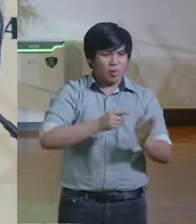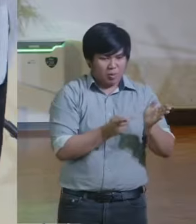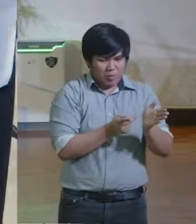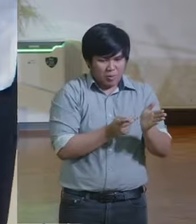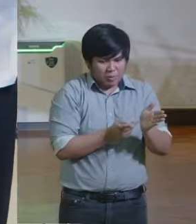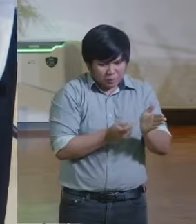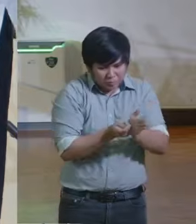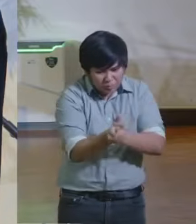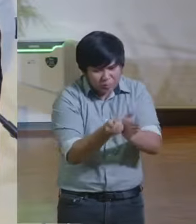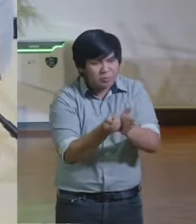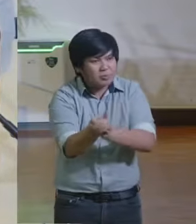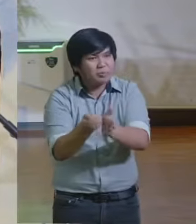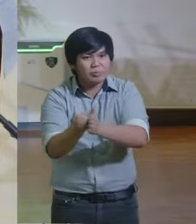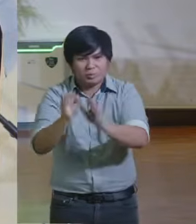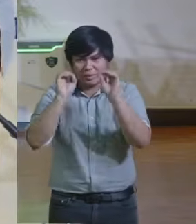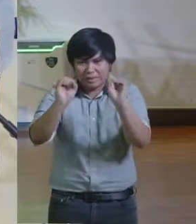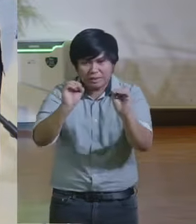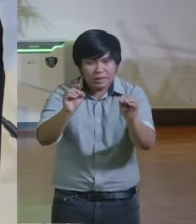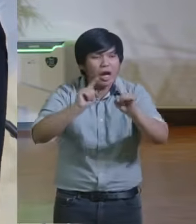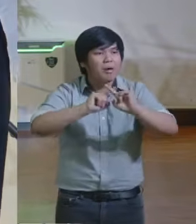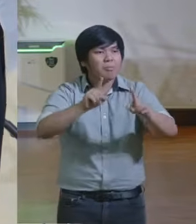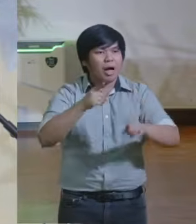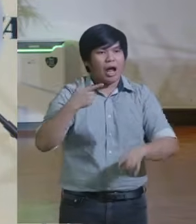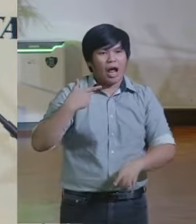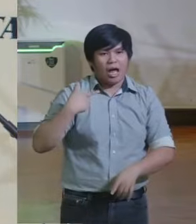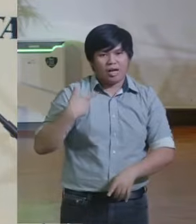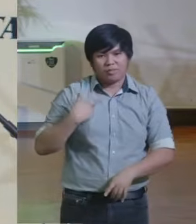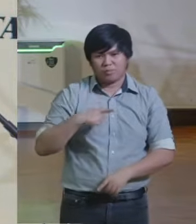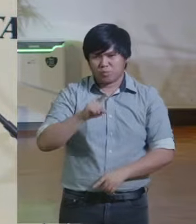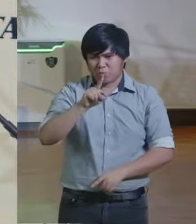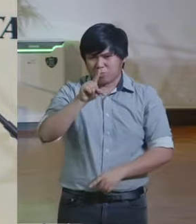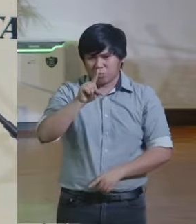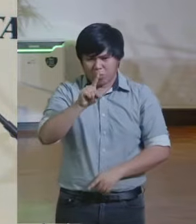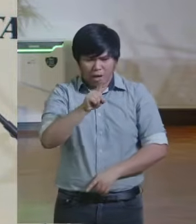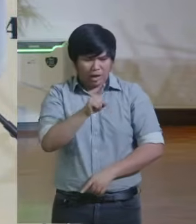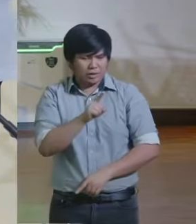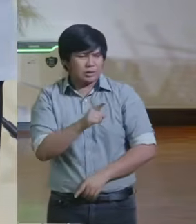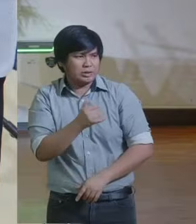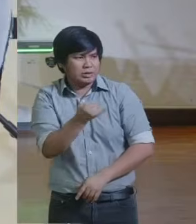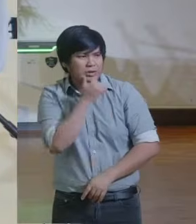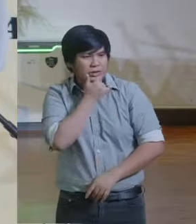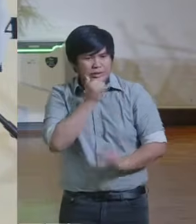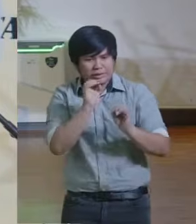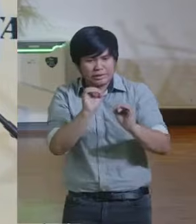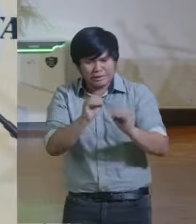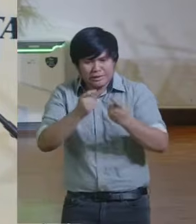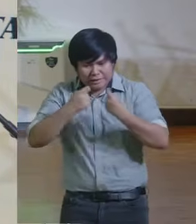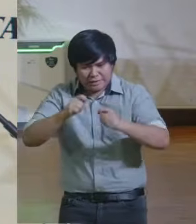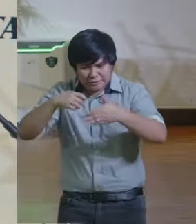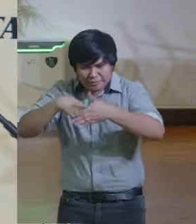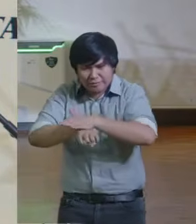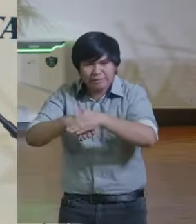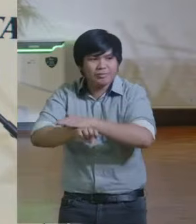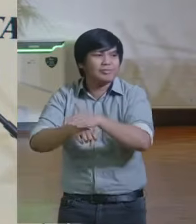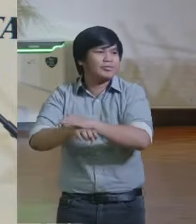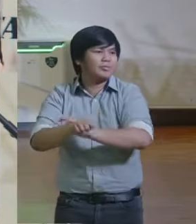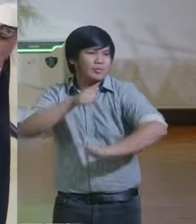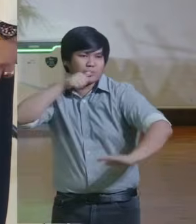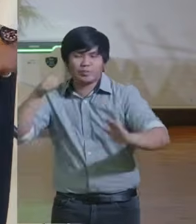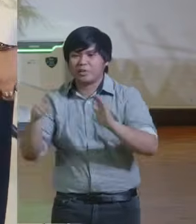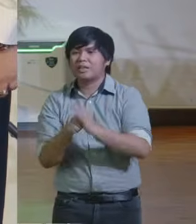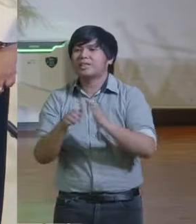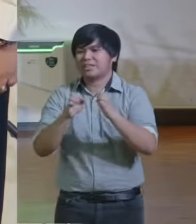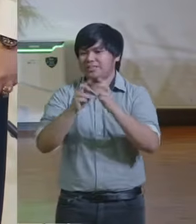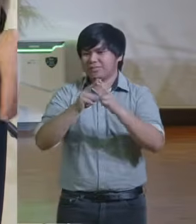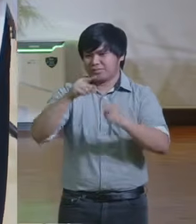pong pumapasok na pilit na ipinipilit ang kanilang maling paniniwala. No? Kahit sa church